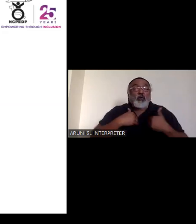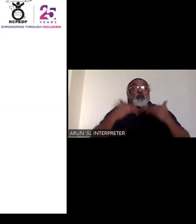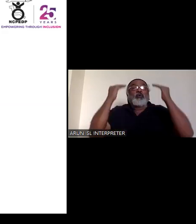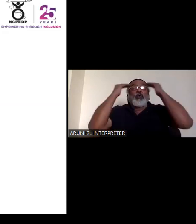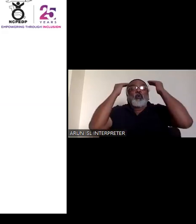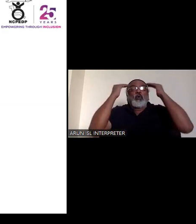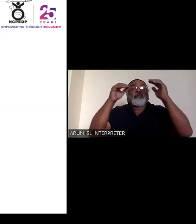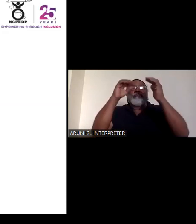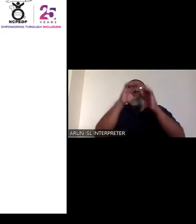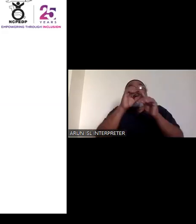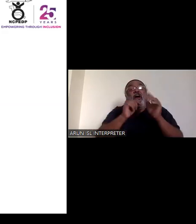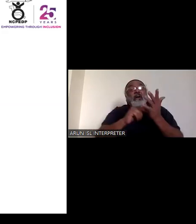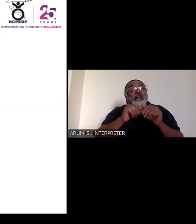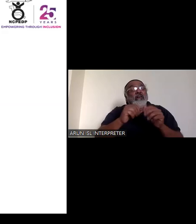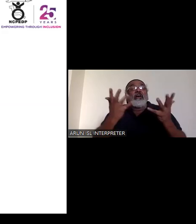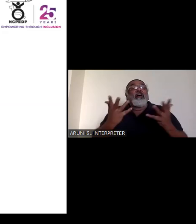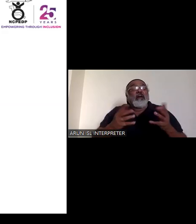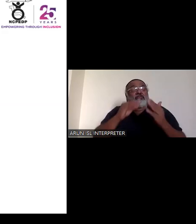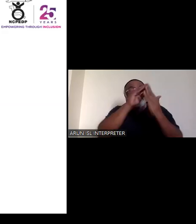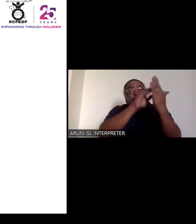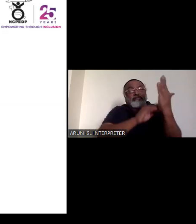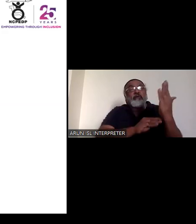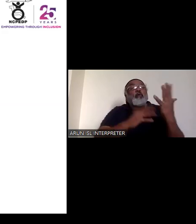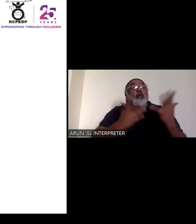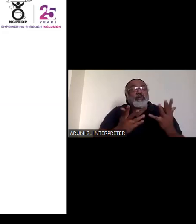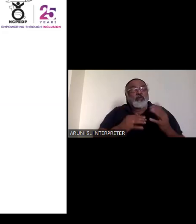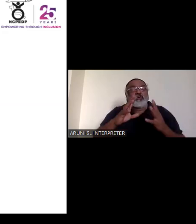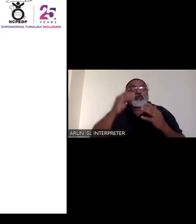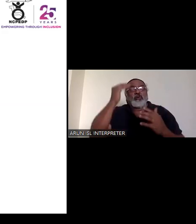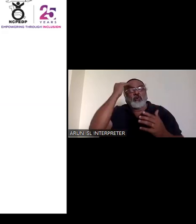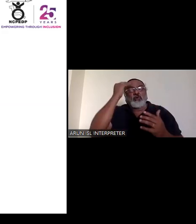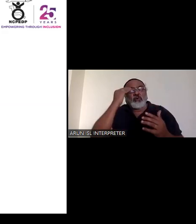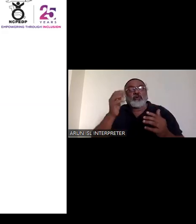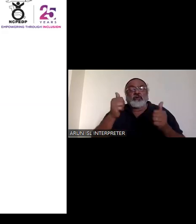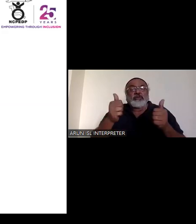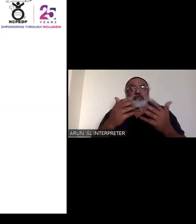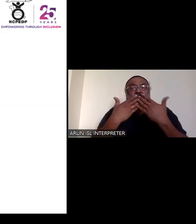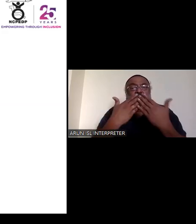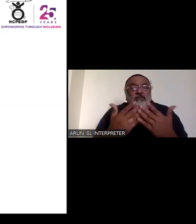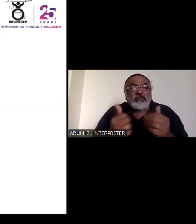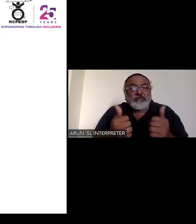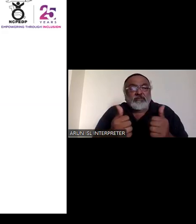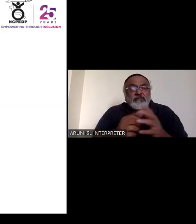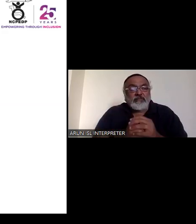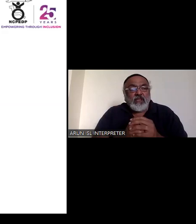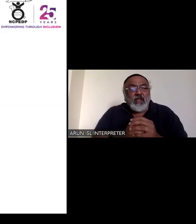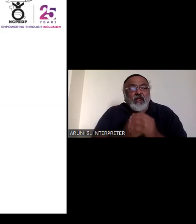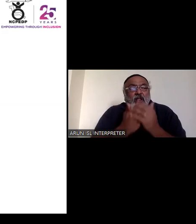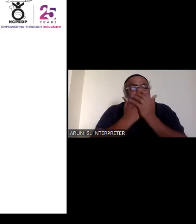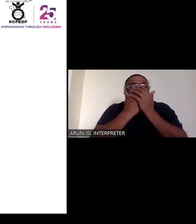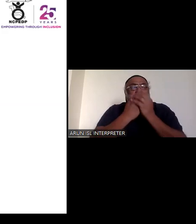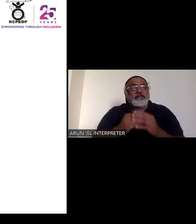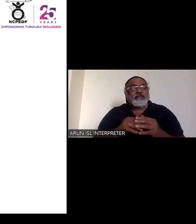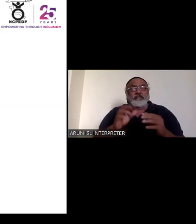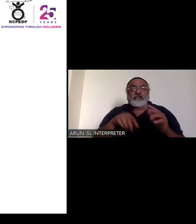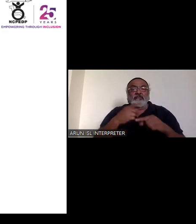have in terms of information or in terms of data and how this thing works? So as far as this session goes,